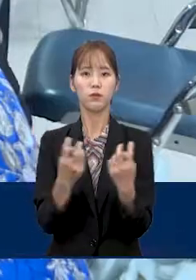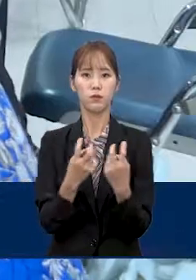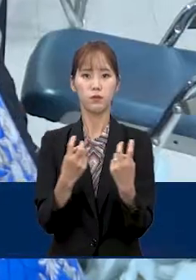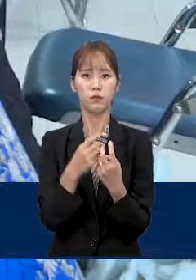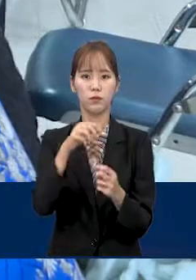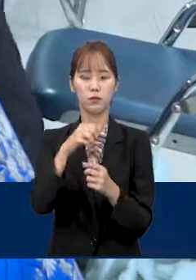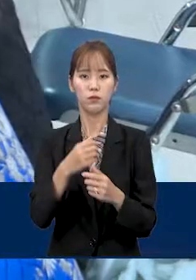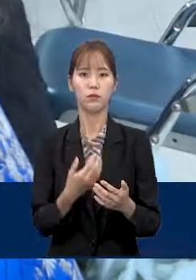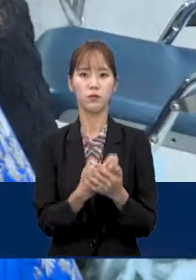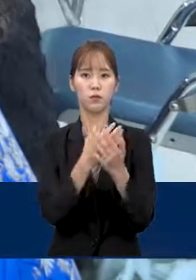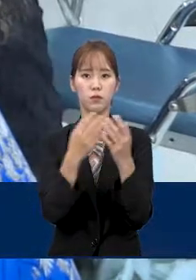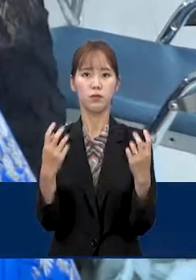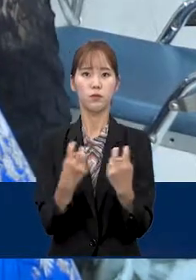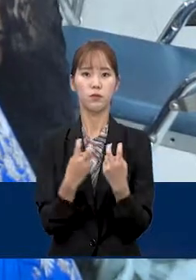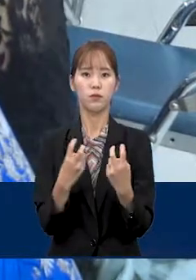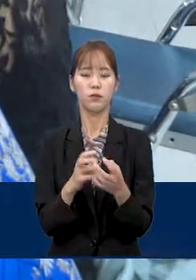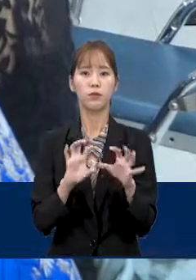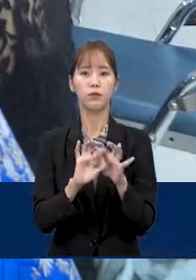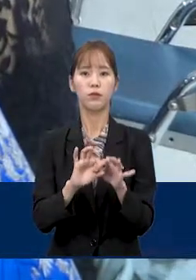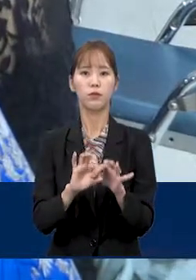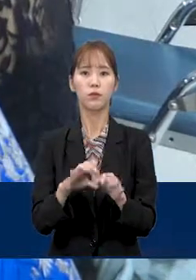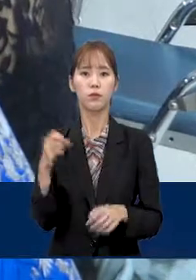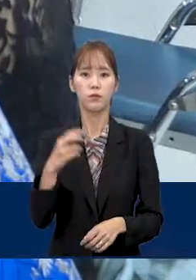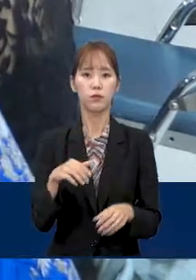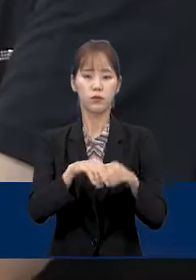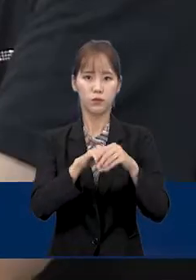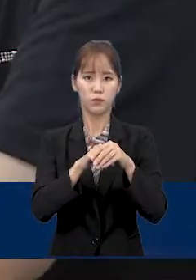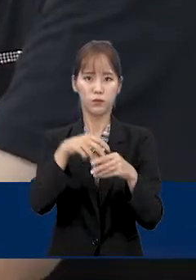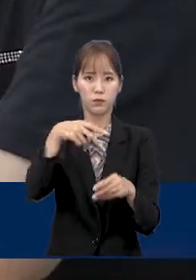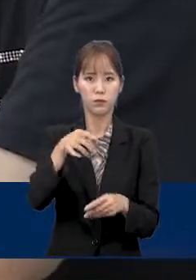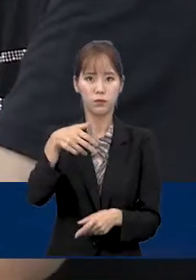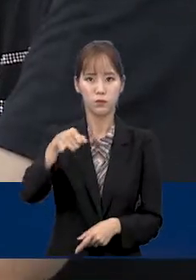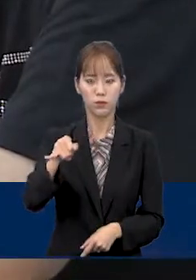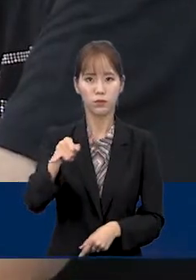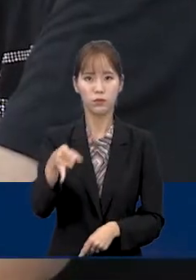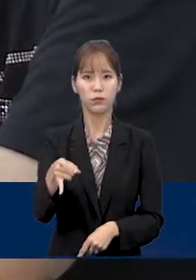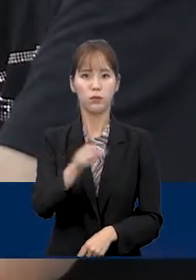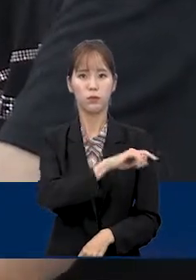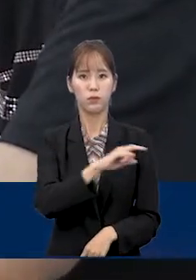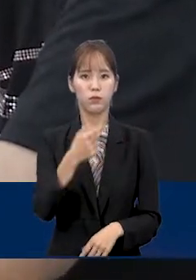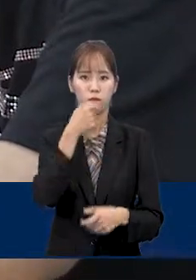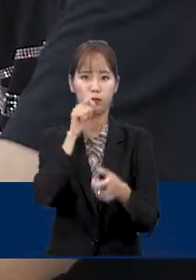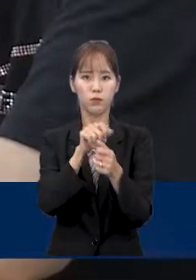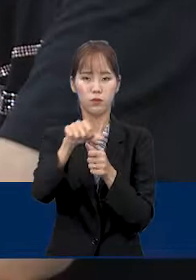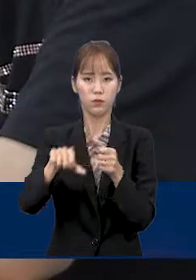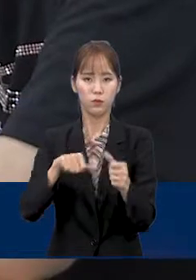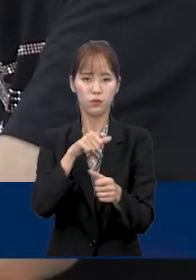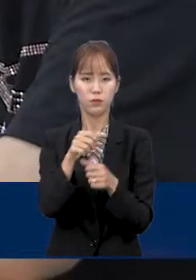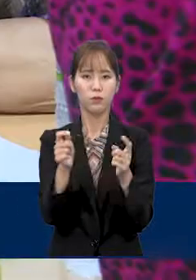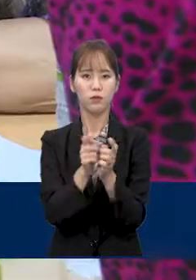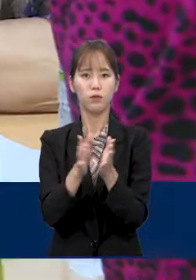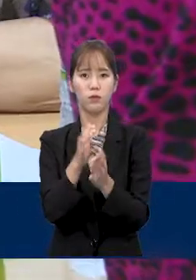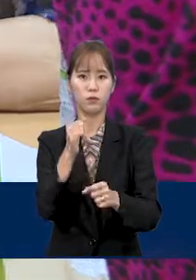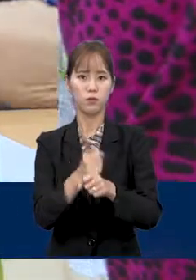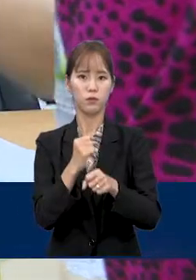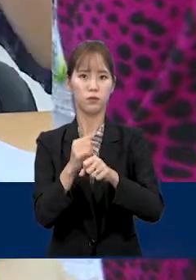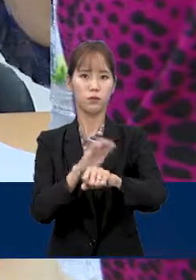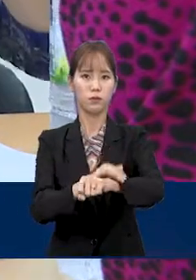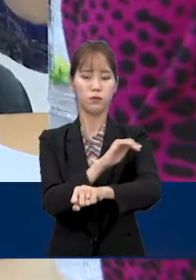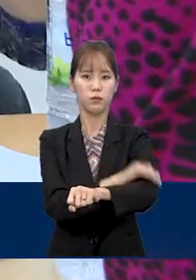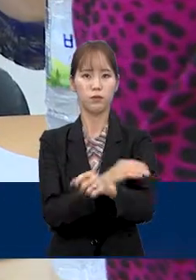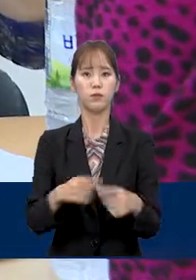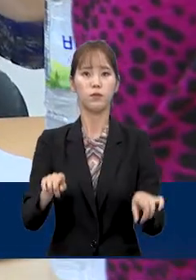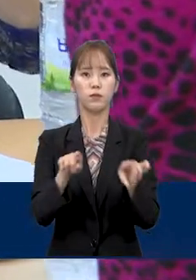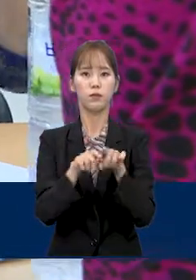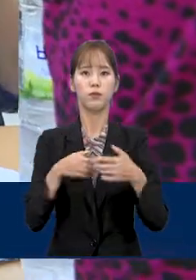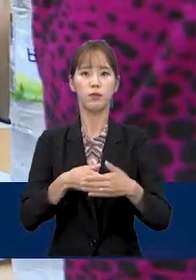발효의 활용법과 같은 이론 교육과 EM 주방세제, 섬유유연제 등 친환경 생활용품을 직접 만들어보는